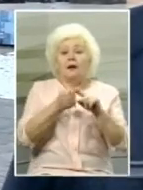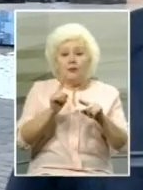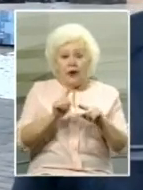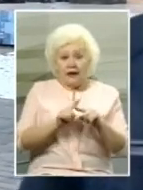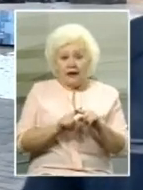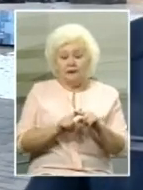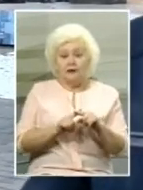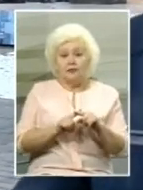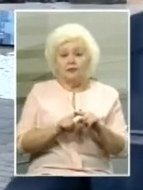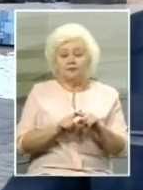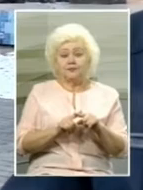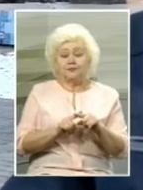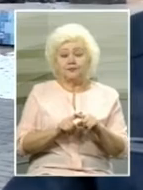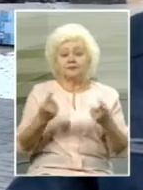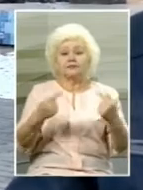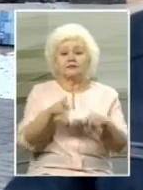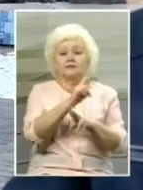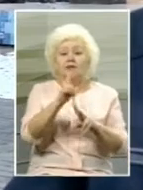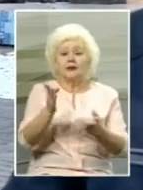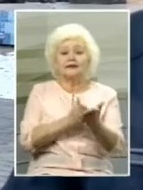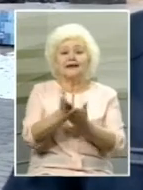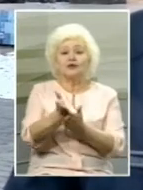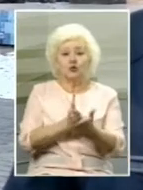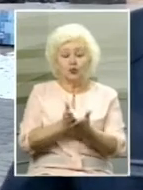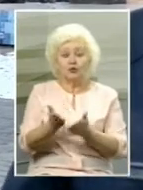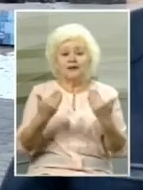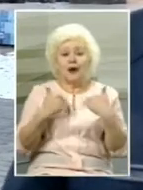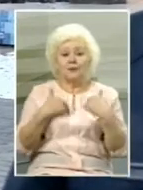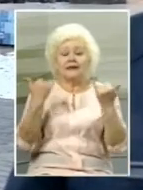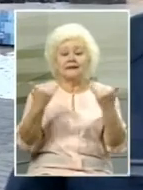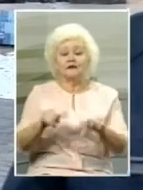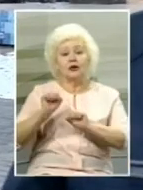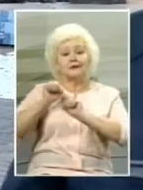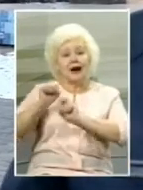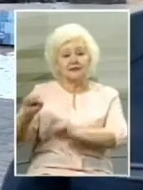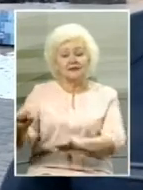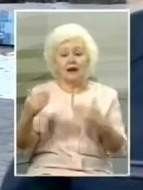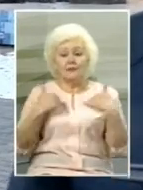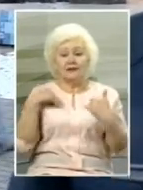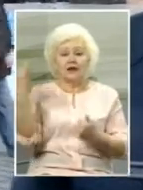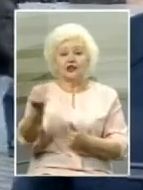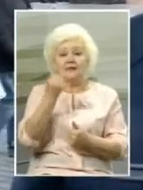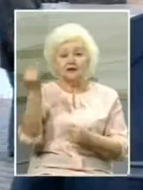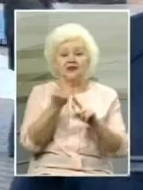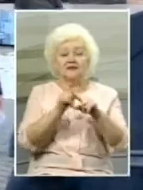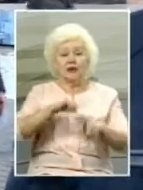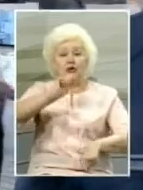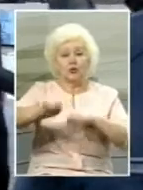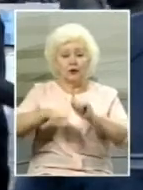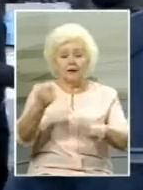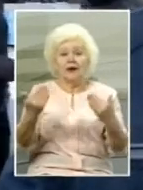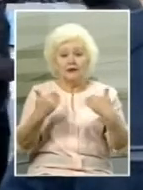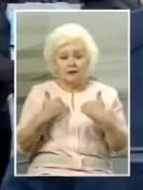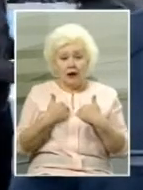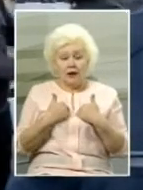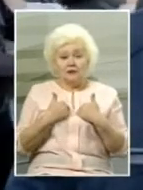Поэтому, так сказать, заслуженно мы сейчас отстаиваем наши интересы, которые нарушены